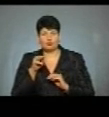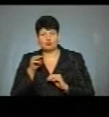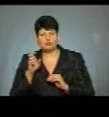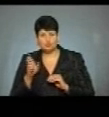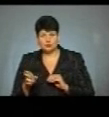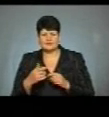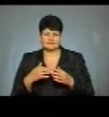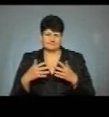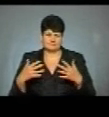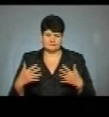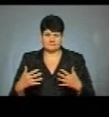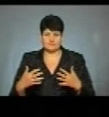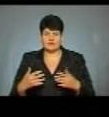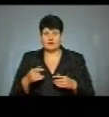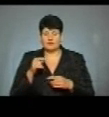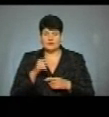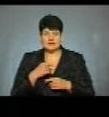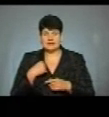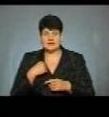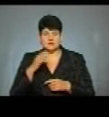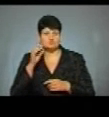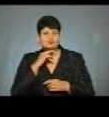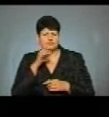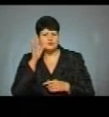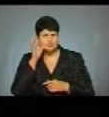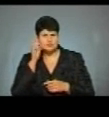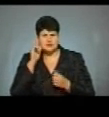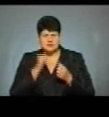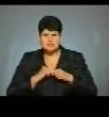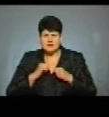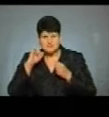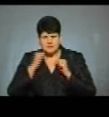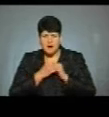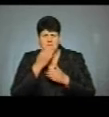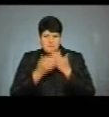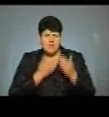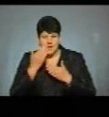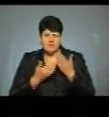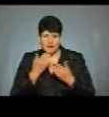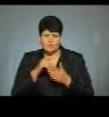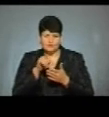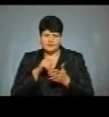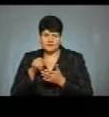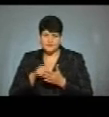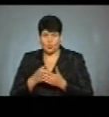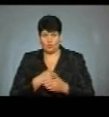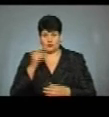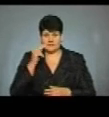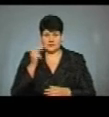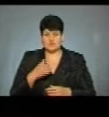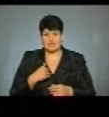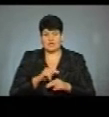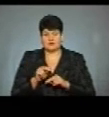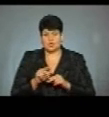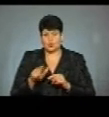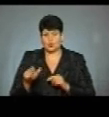Вони уважно слухають і стараються запам'ятати, тож не виходить, перепитують. Ну, хочуть навчитися. Я навчаю